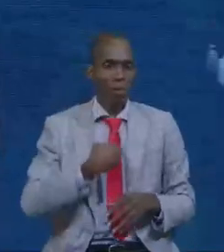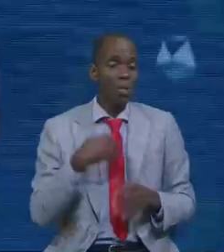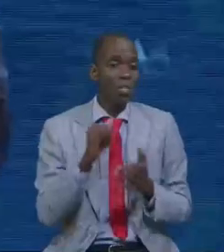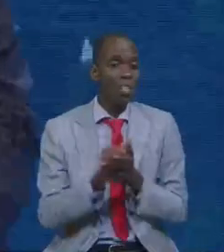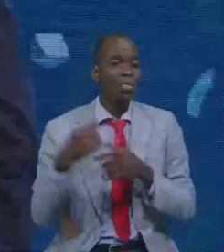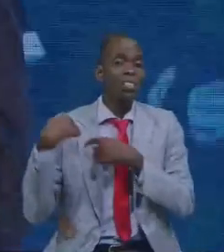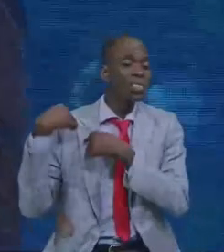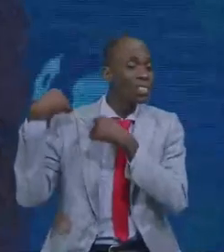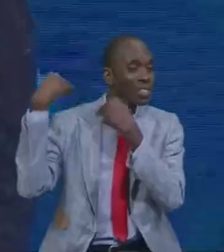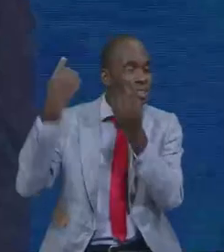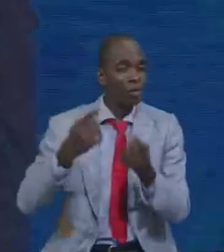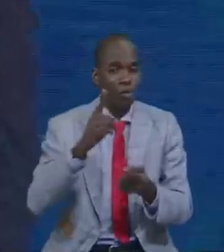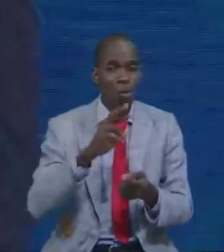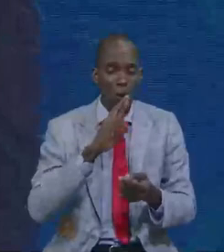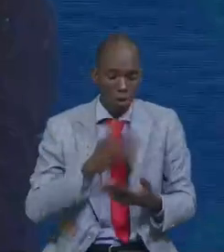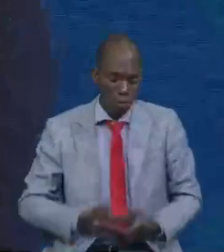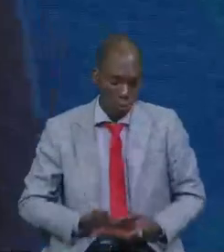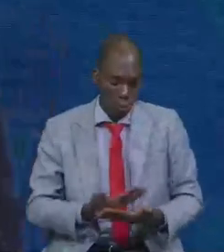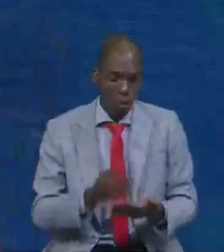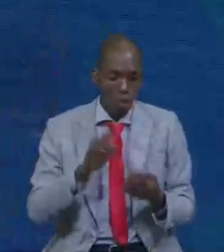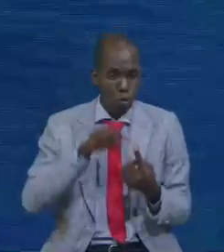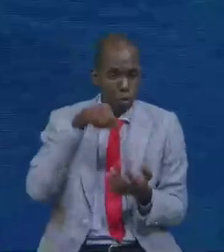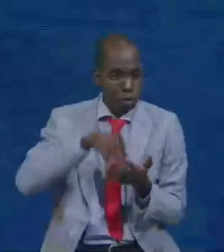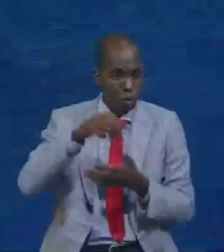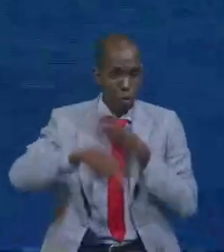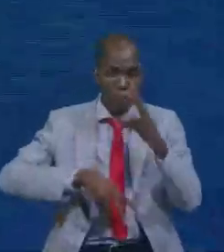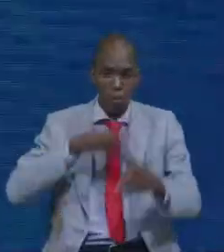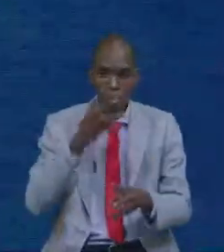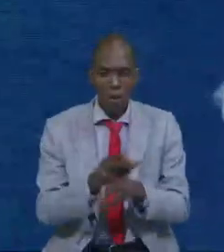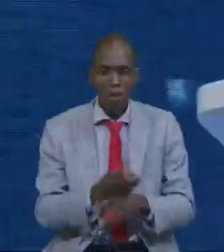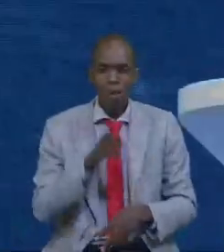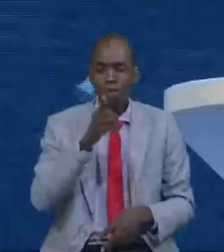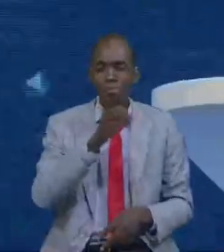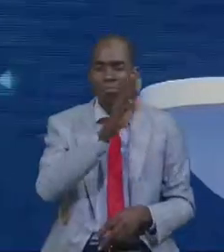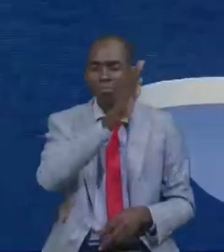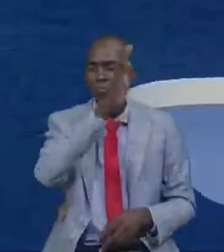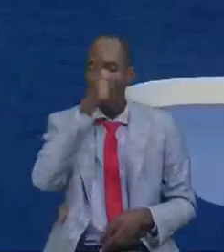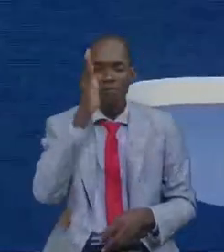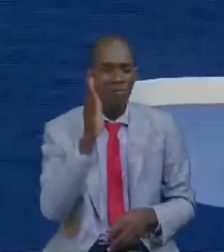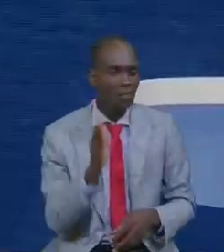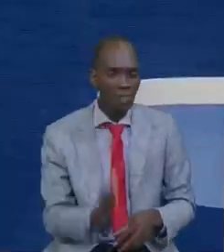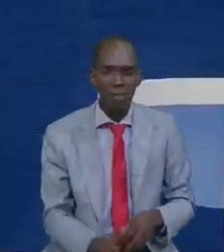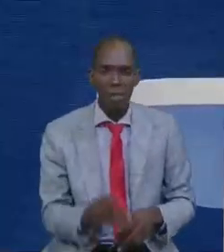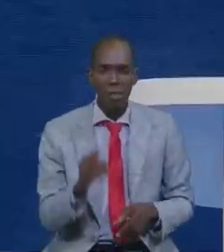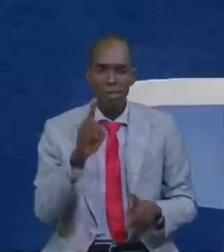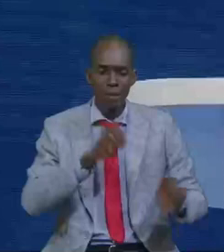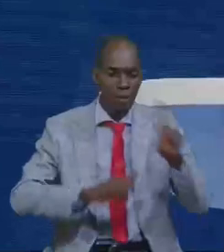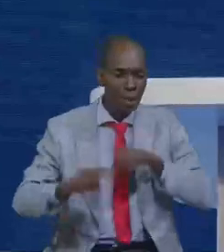venu dans ce monde, tu n'as jamais, jamais menti? Est-ce qu'il y a